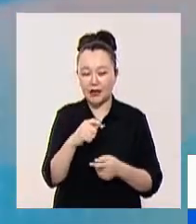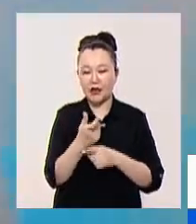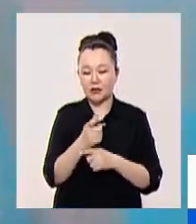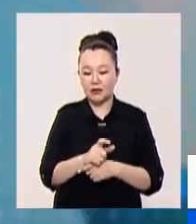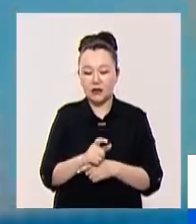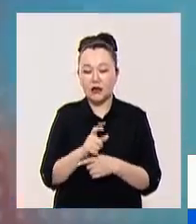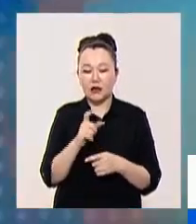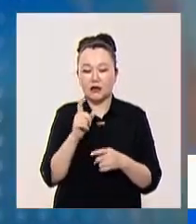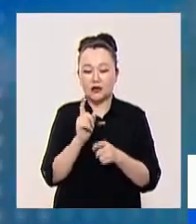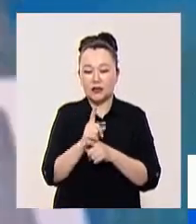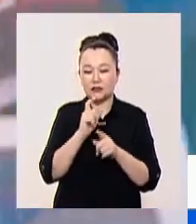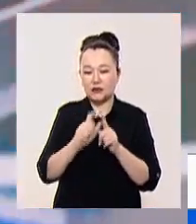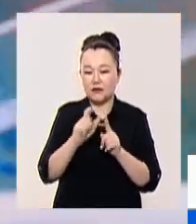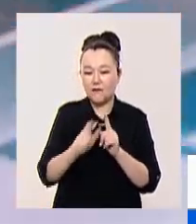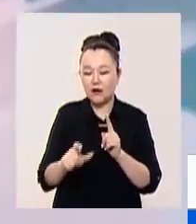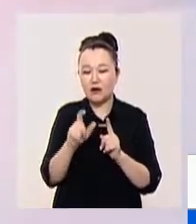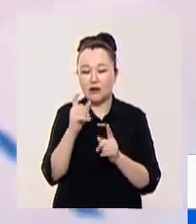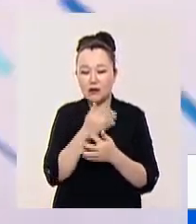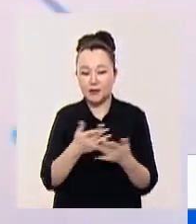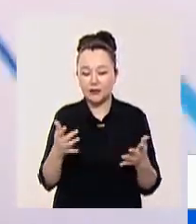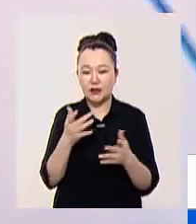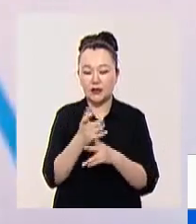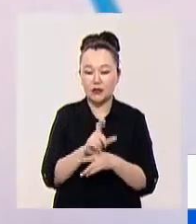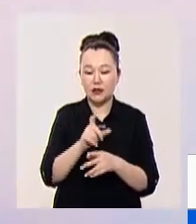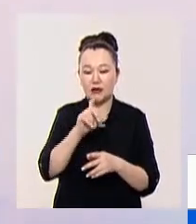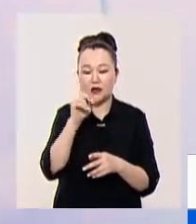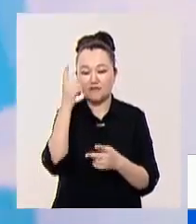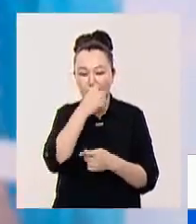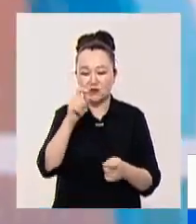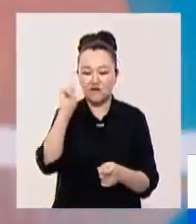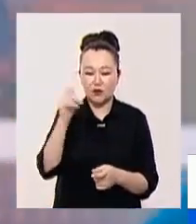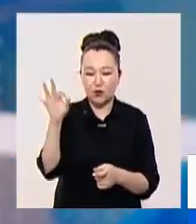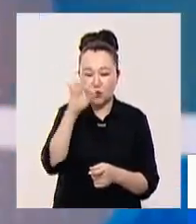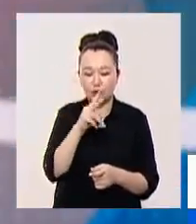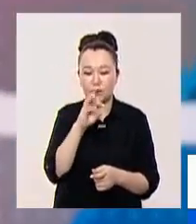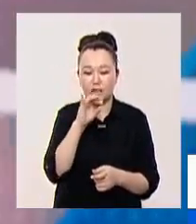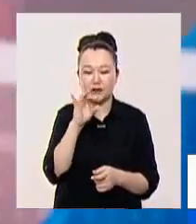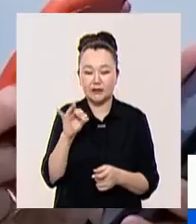Подобные вбросы – неотъемлемая часть информационной войны, подчеркнул Тлеуберда.